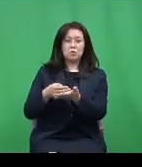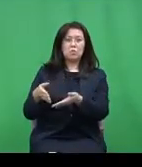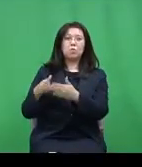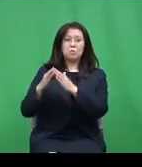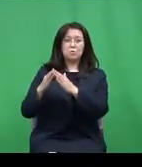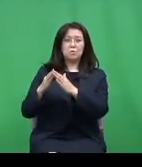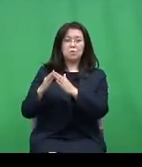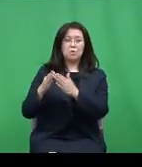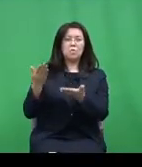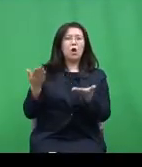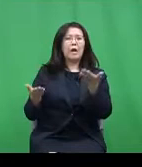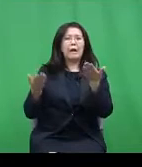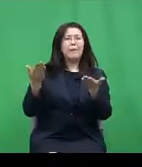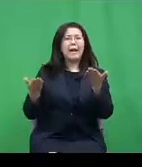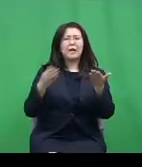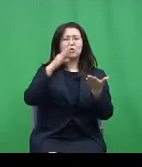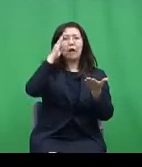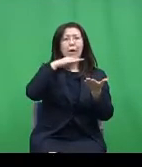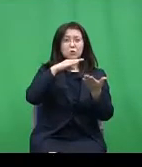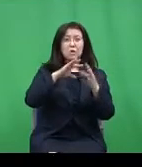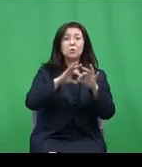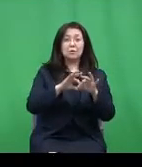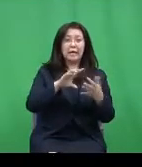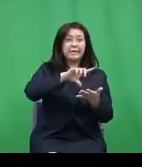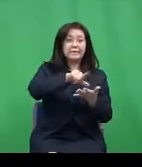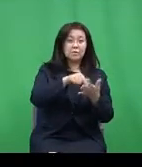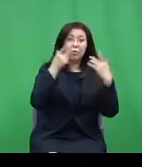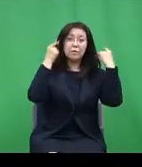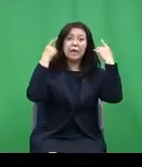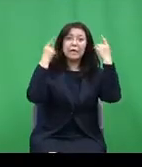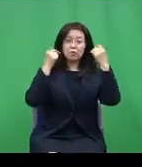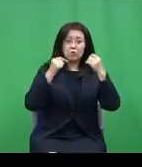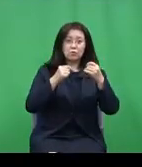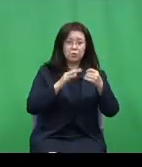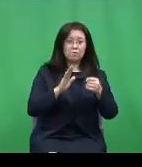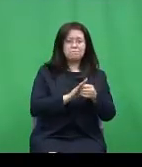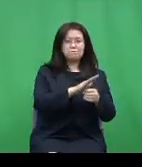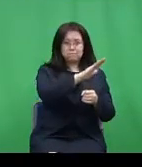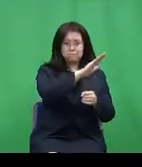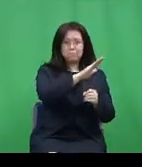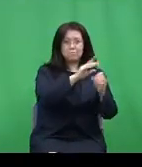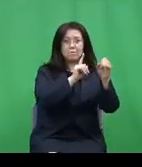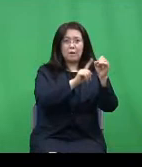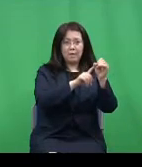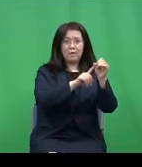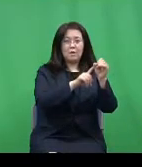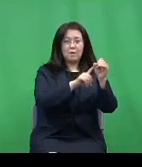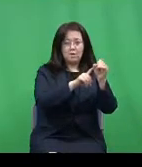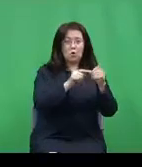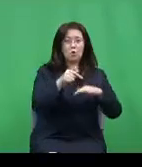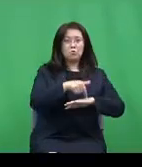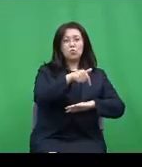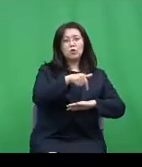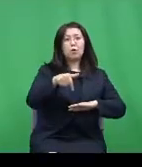て、と同時にですね、それだけではバランスが悪いですから、地方の大学を振興すると。でそのため